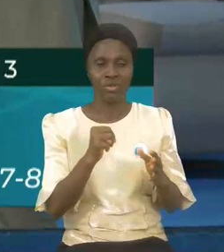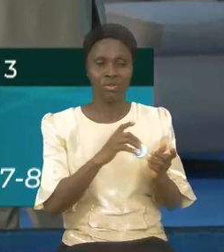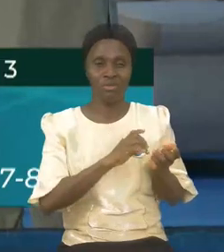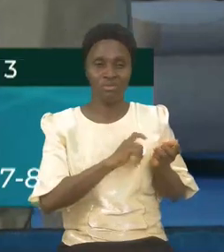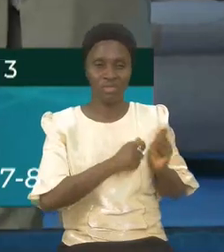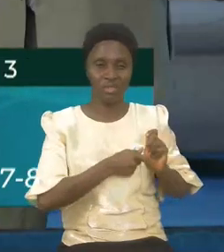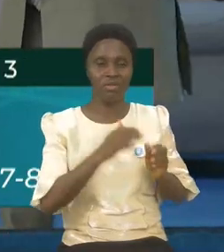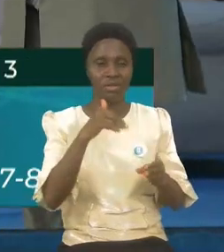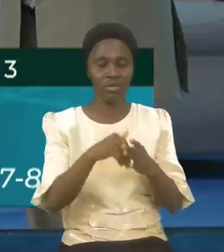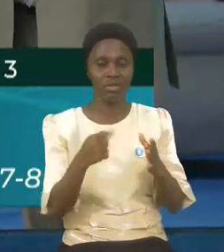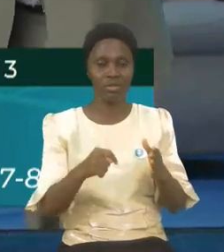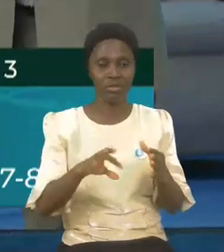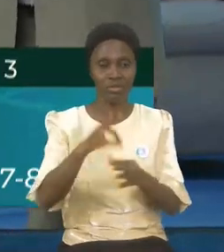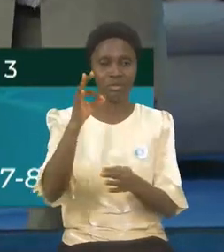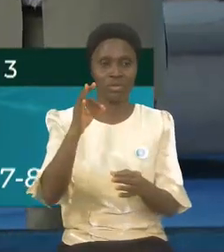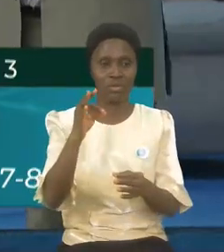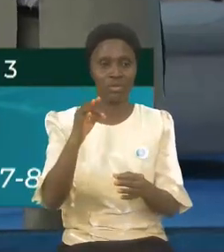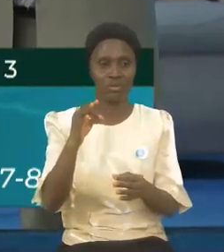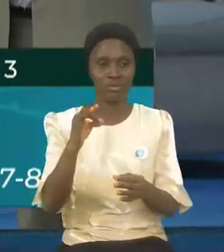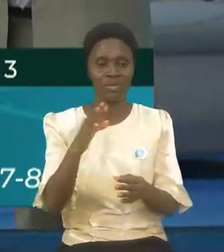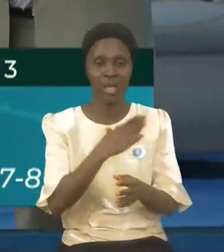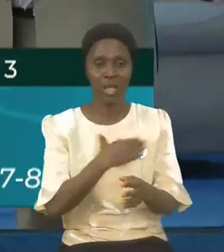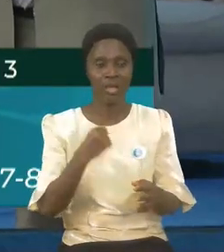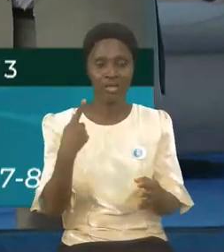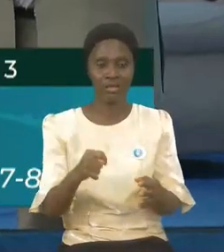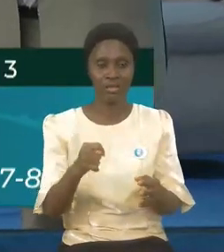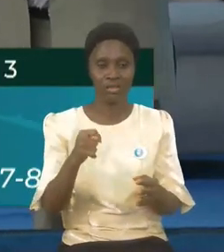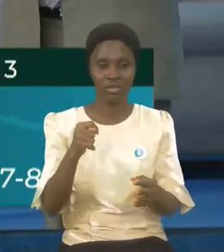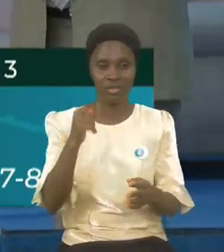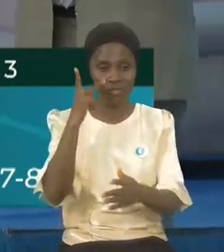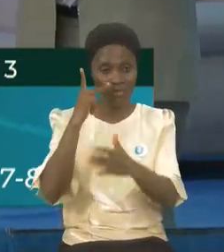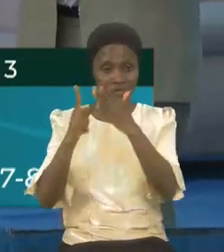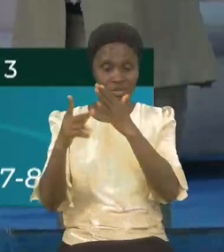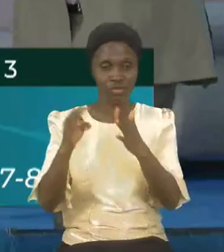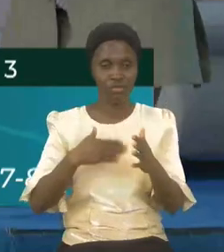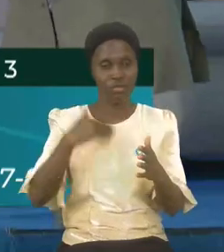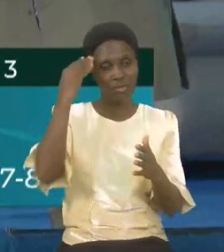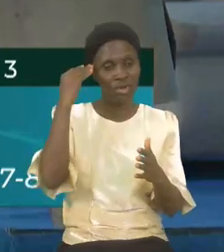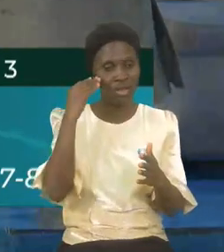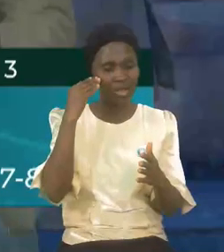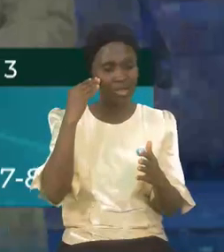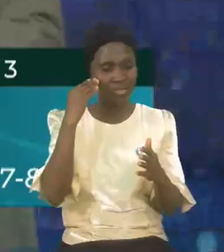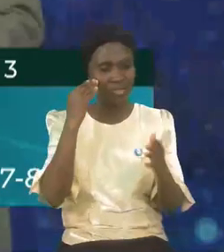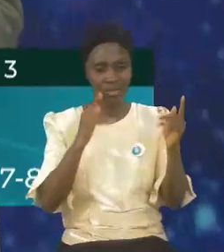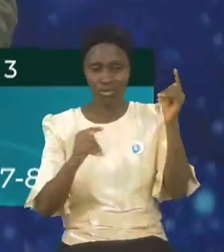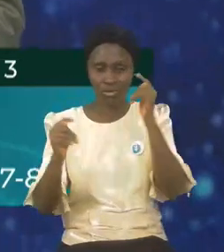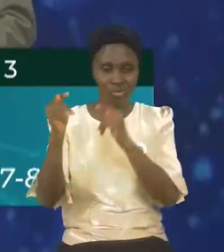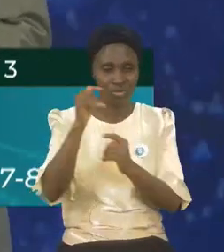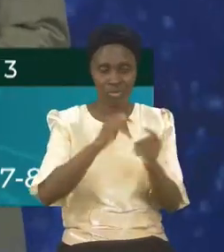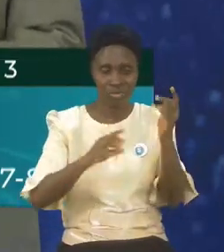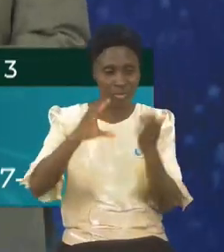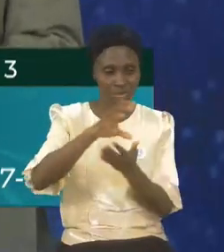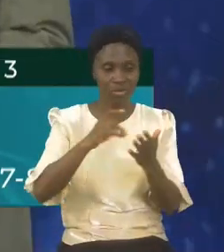Moi, Daniel, j'eus l'esprit troublé au-dedans de moi et les visions de ma tête m'effrayèrent.